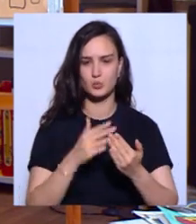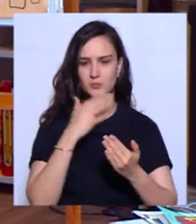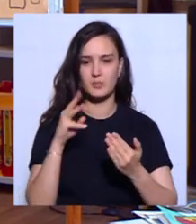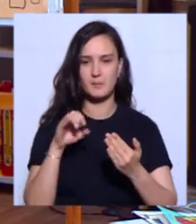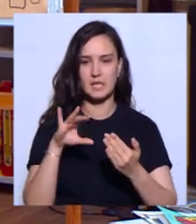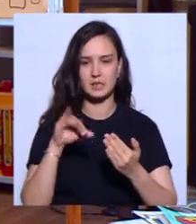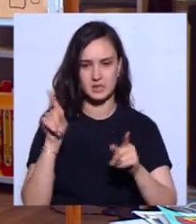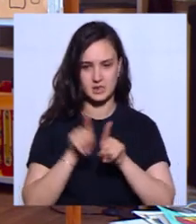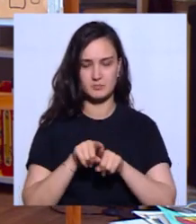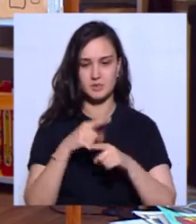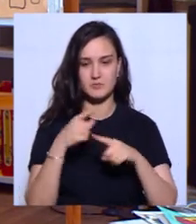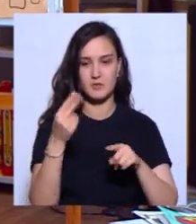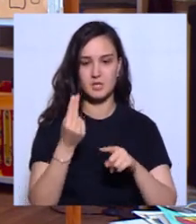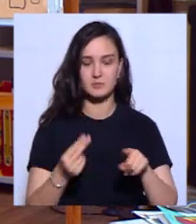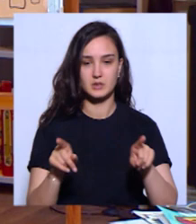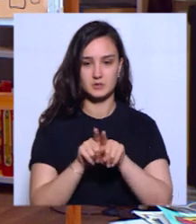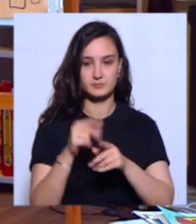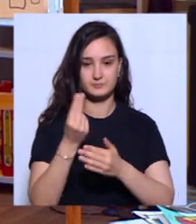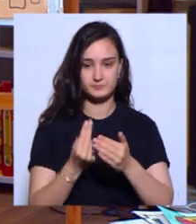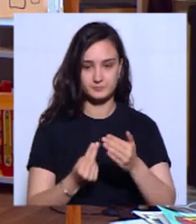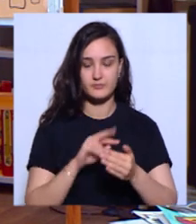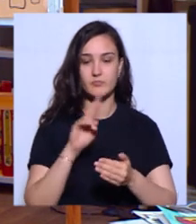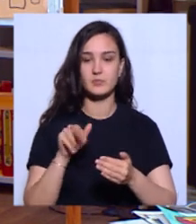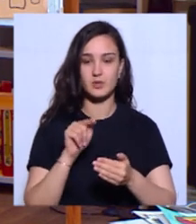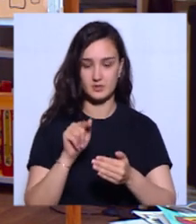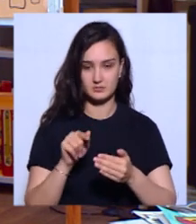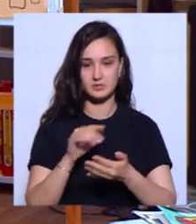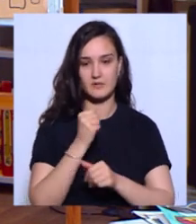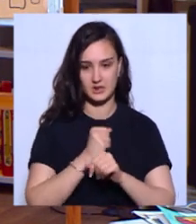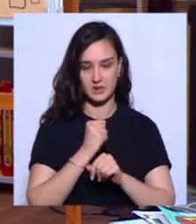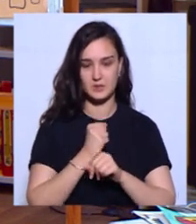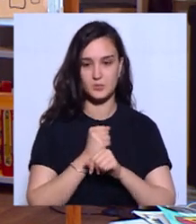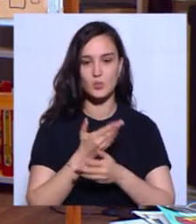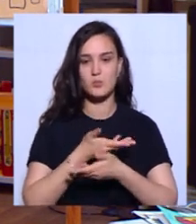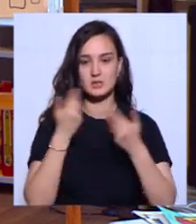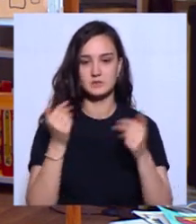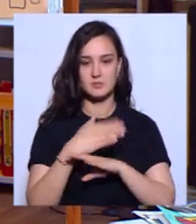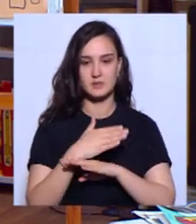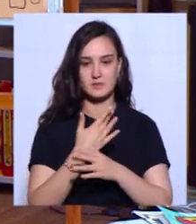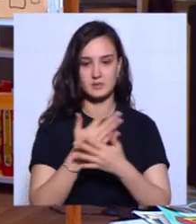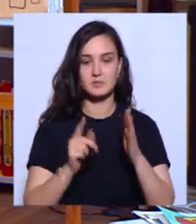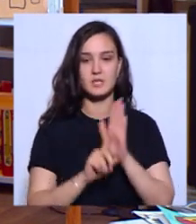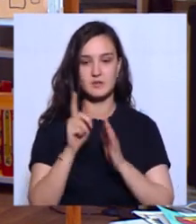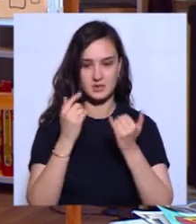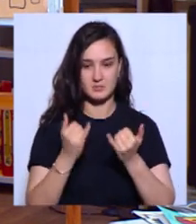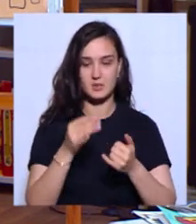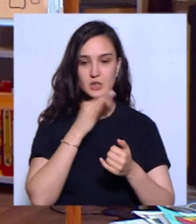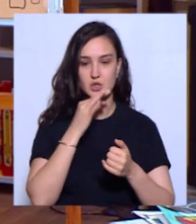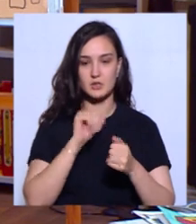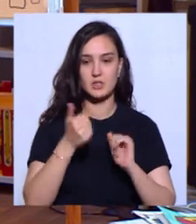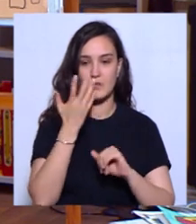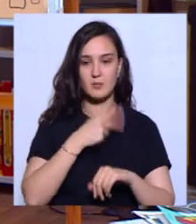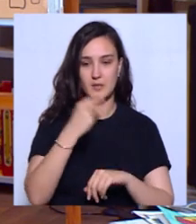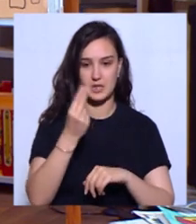უნდა. და გავაკეთებ უმარტივეს თევზებს. ეხა დავიწყებ. ჯერ გავაფერადებ ფონს.